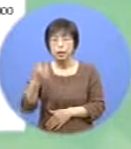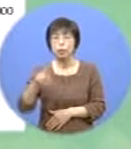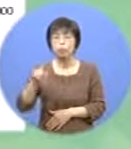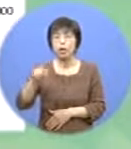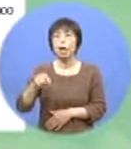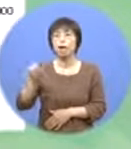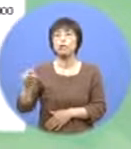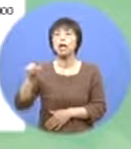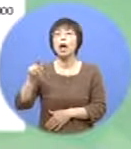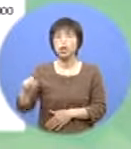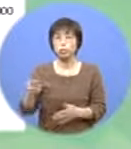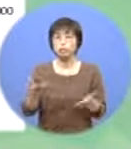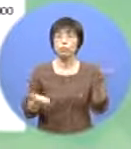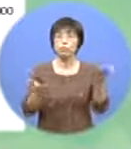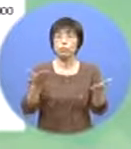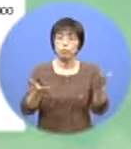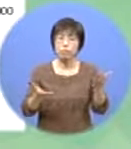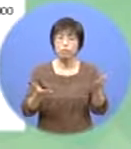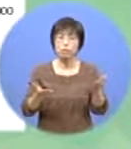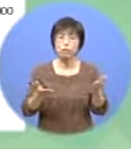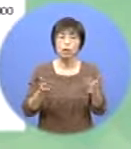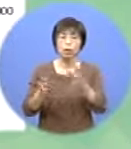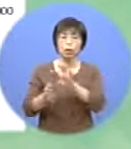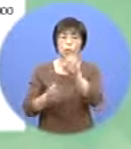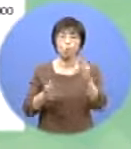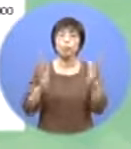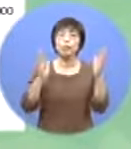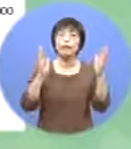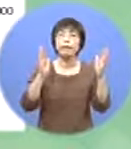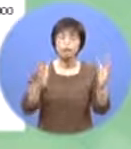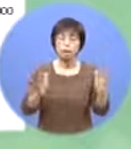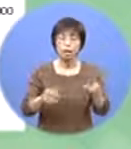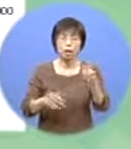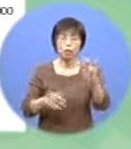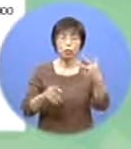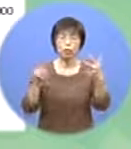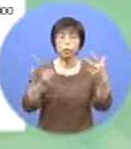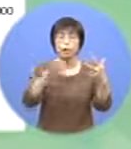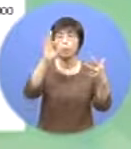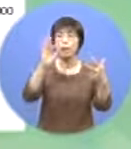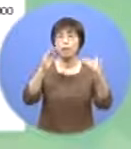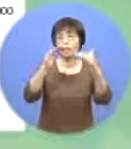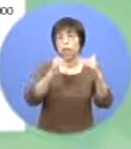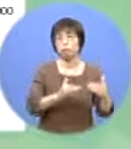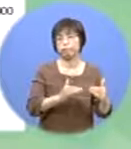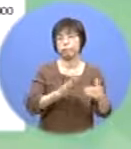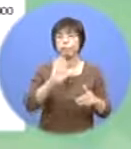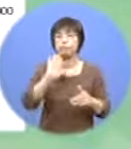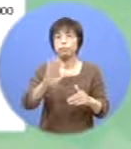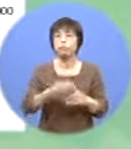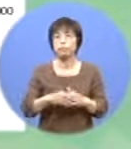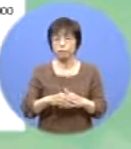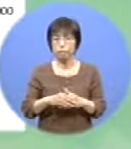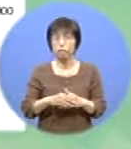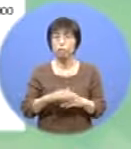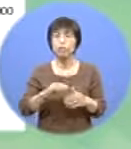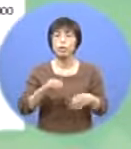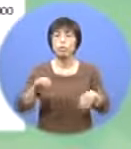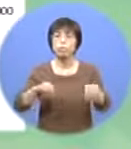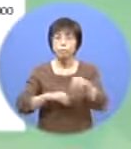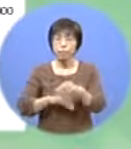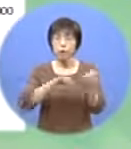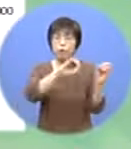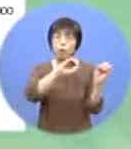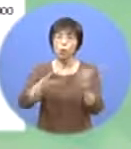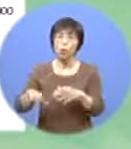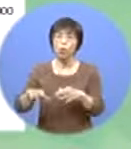46,200 ヘクタールでしたので、ここ40年の間に 27% 減少しております。一方、耕